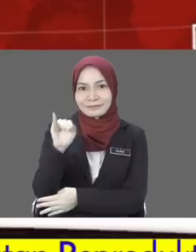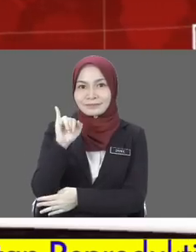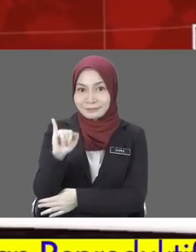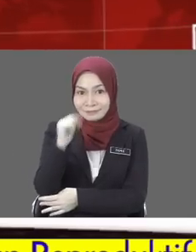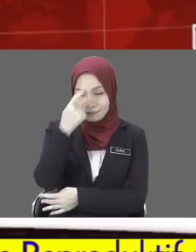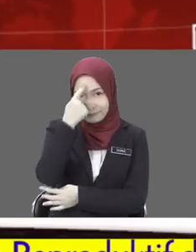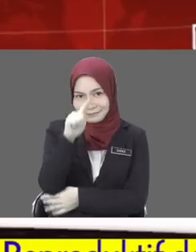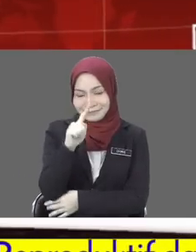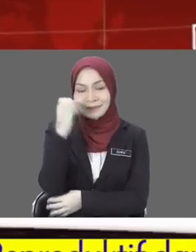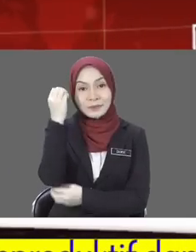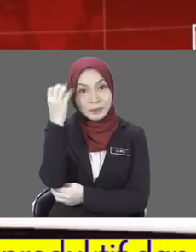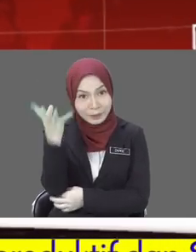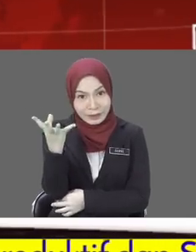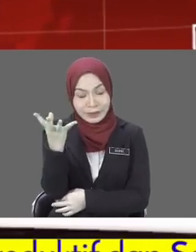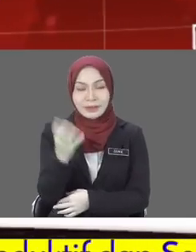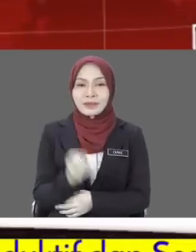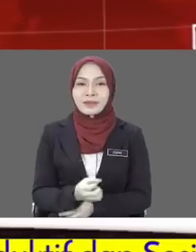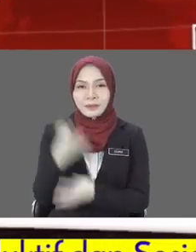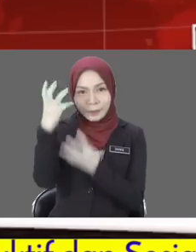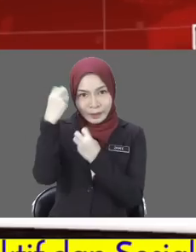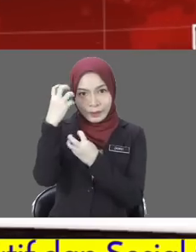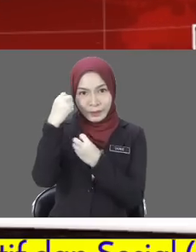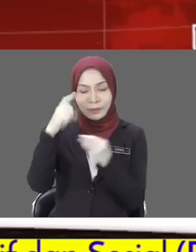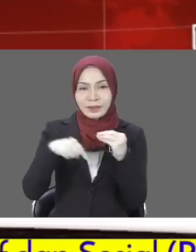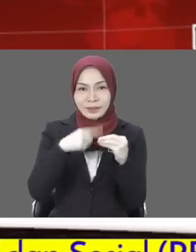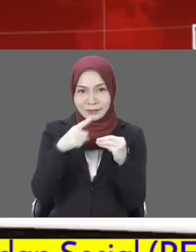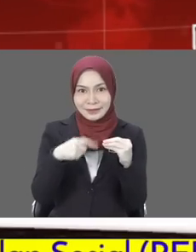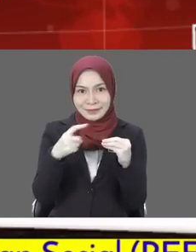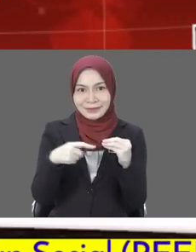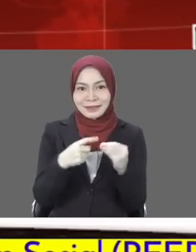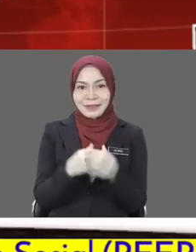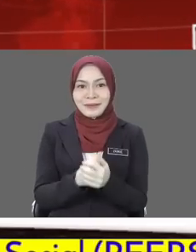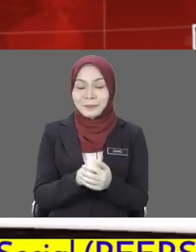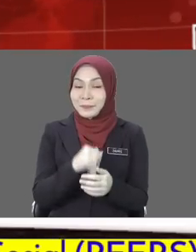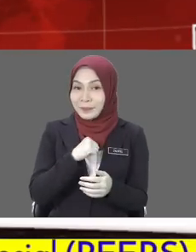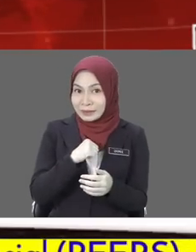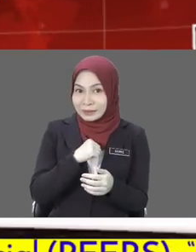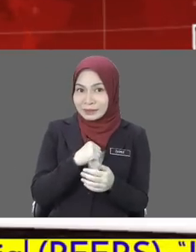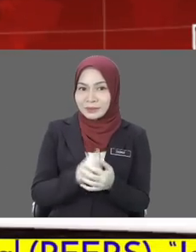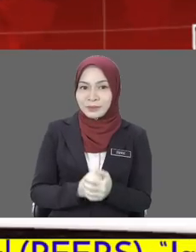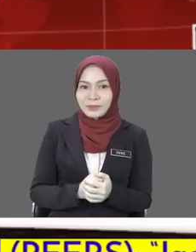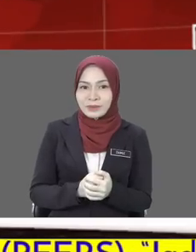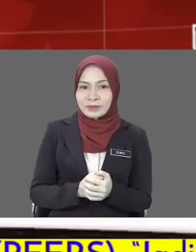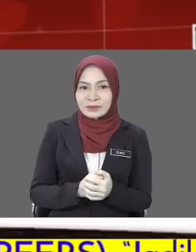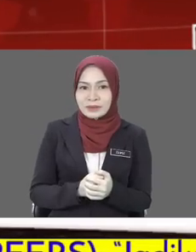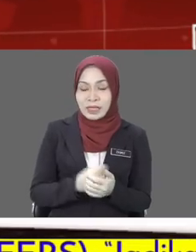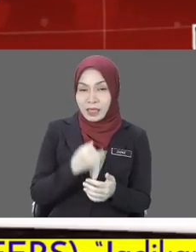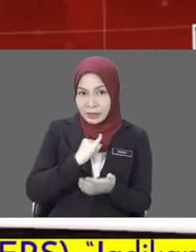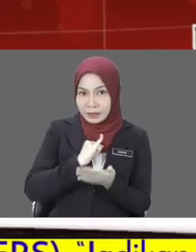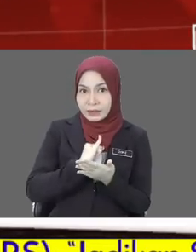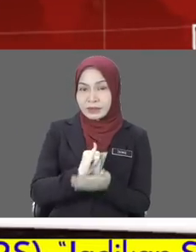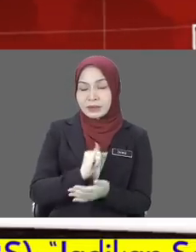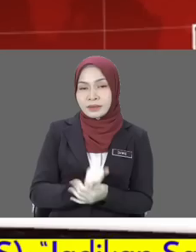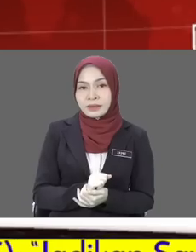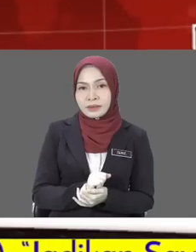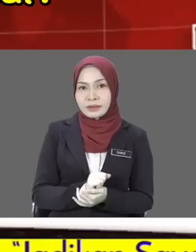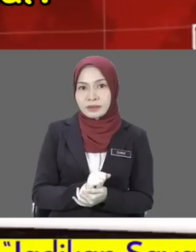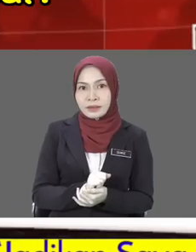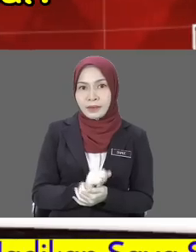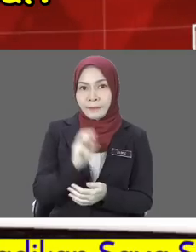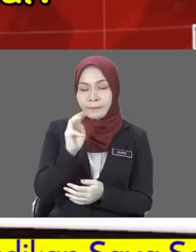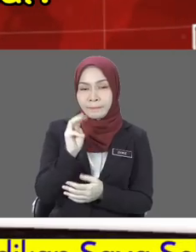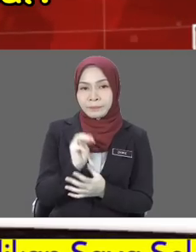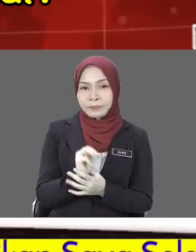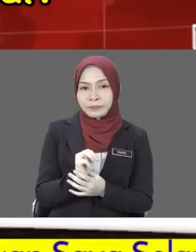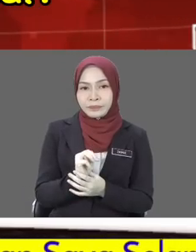berkongsi maklumat berkaitan dengan personality atau perwatakan seorang pemangsa dan juga peranan